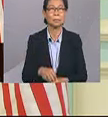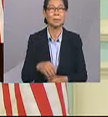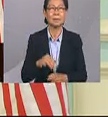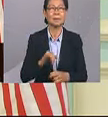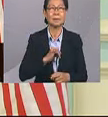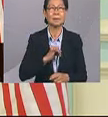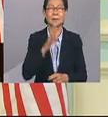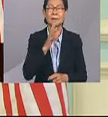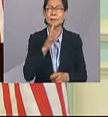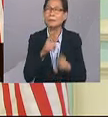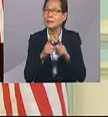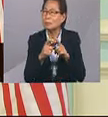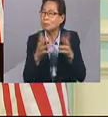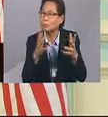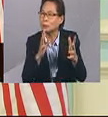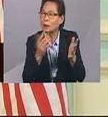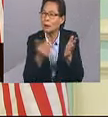tadi?